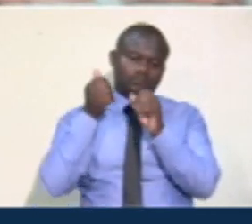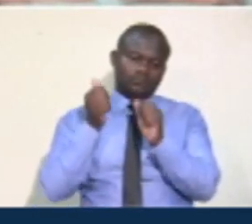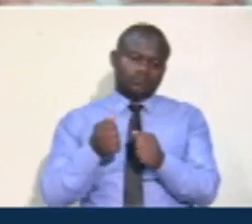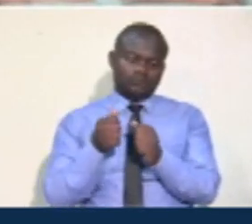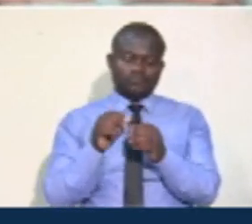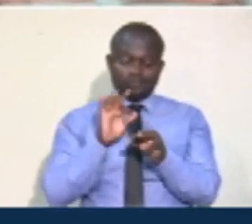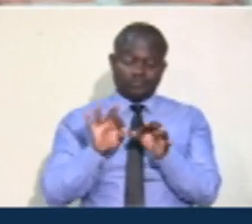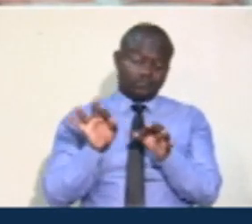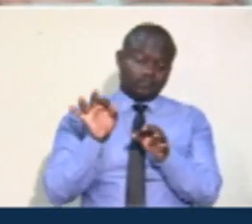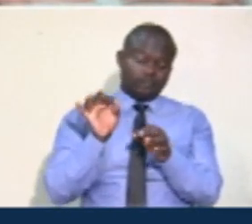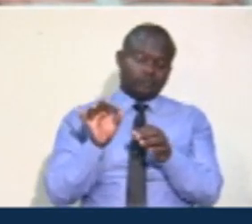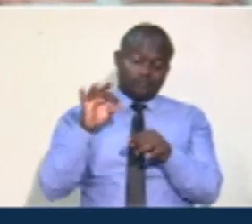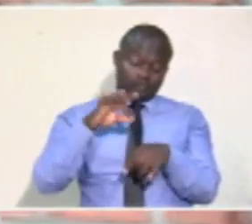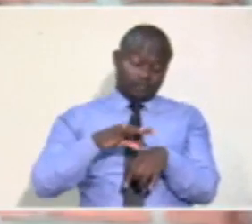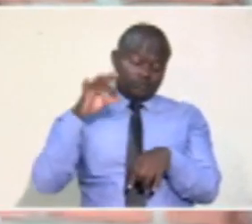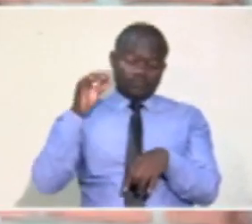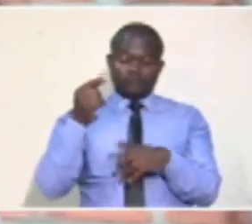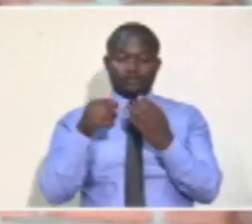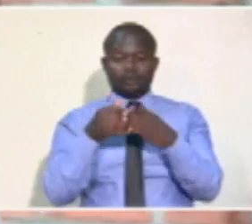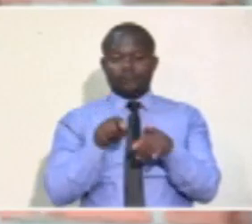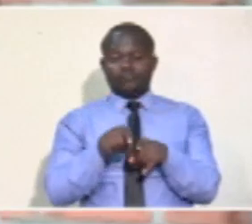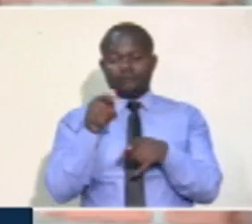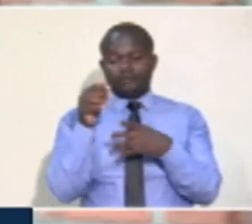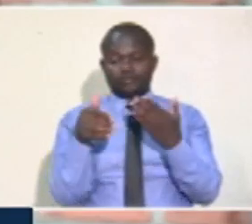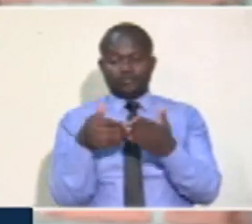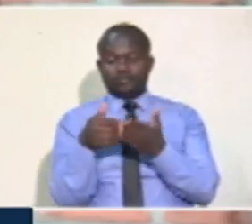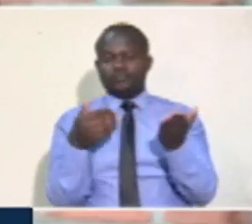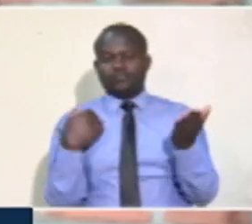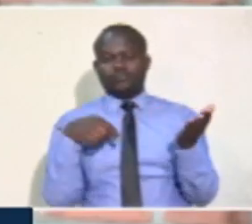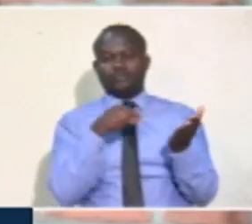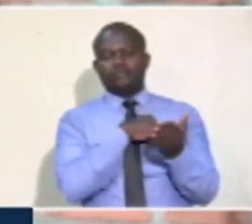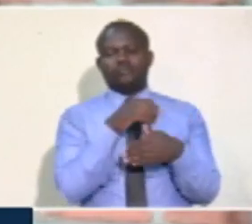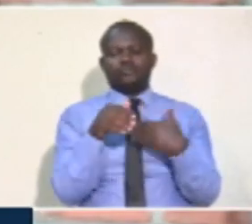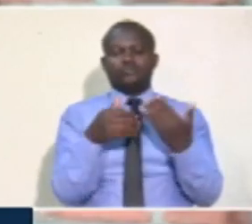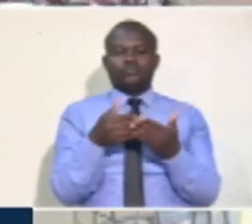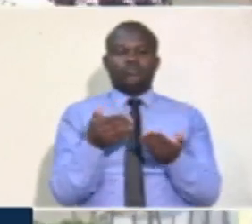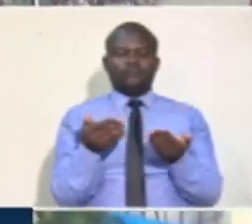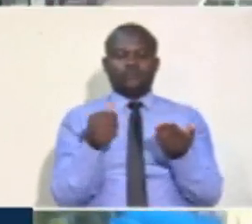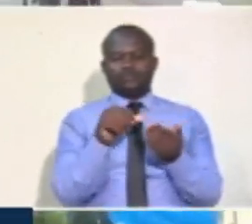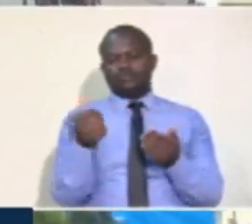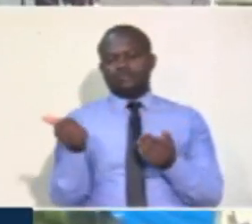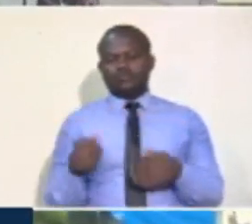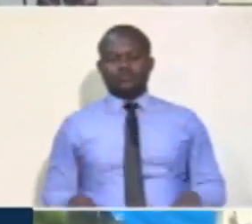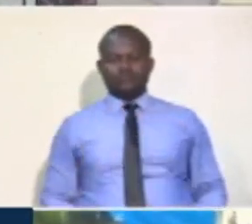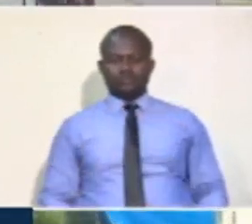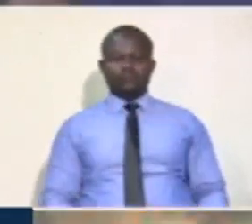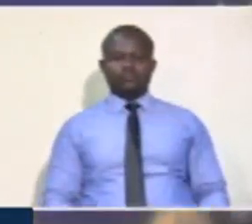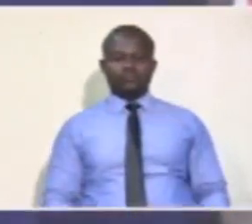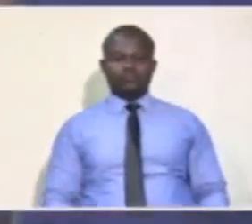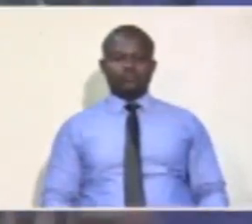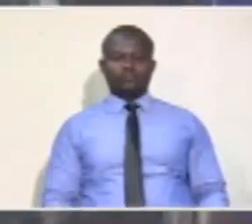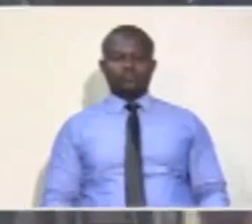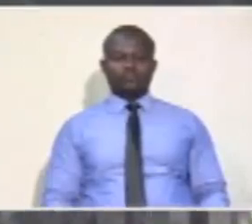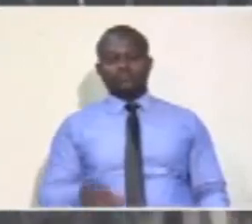kibiriti urushinge se ibintu nk'ibyo ngibyo by'uruconcho n'ibindi n'ibiri hejuru y'ibyo ngibyo abaturage binubiye ko uko